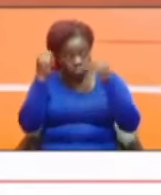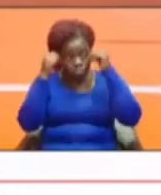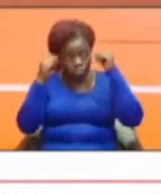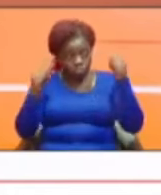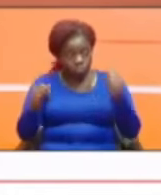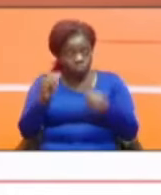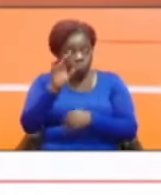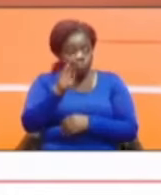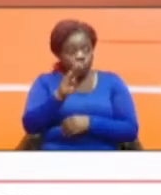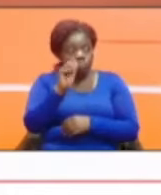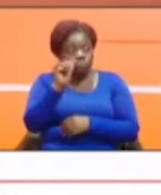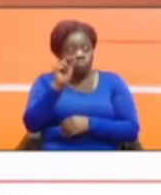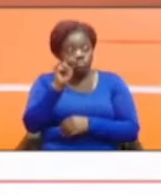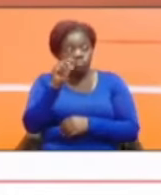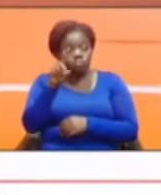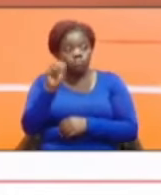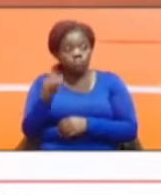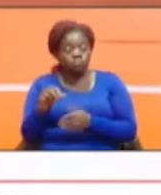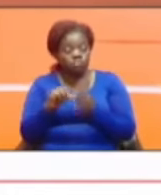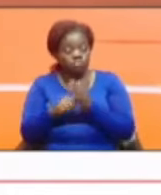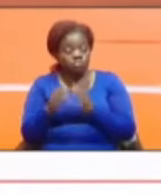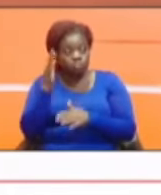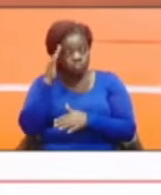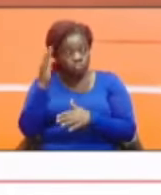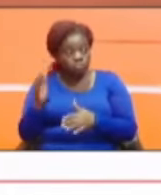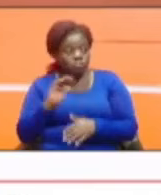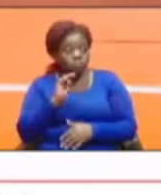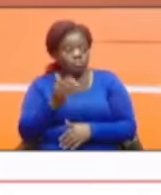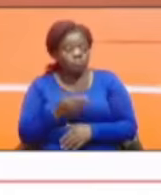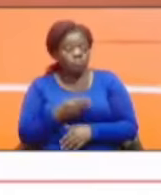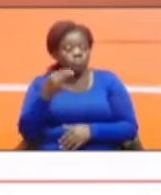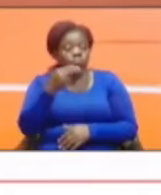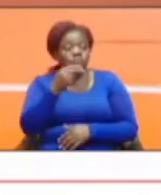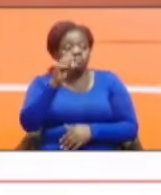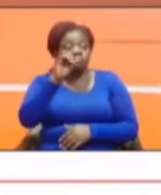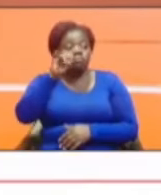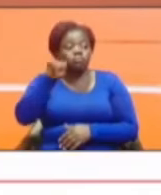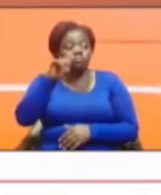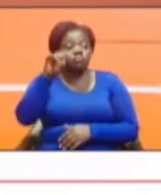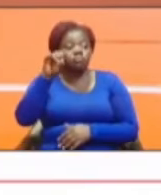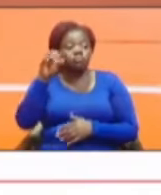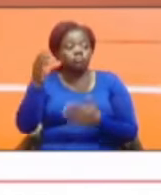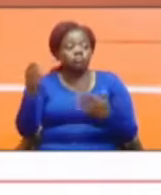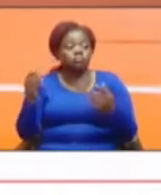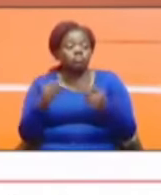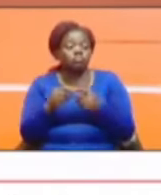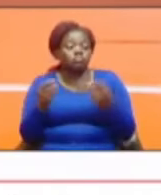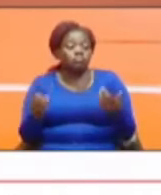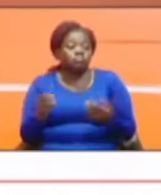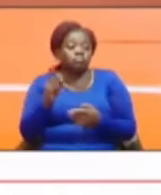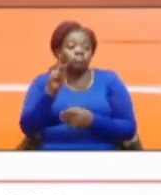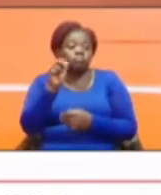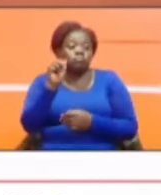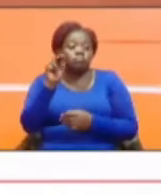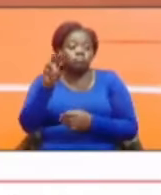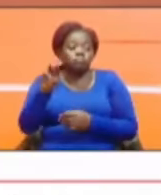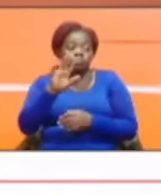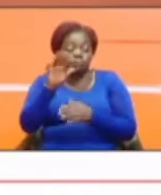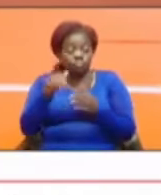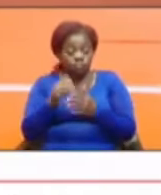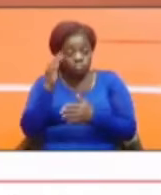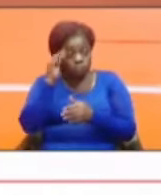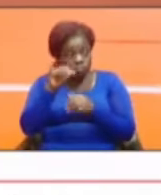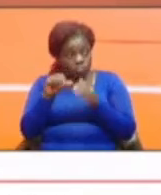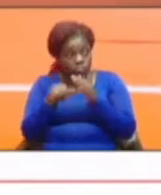mama Babalande ensonga eno agimanyi omukyala Hadija Namyalo Hajjati Farida Kibowa bonna bamanyi ku nsonga